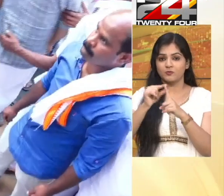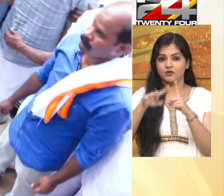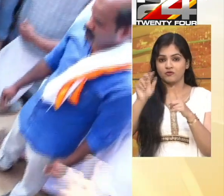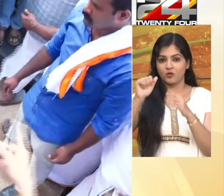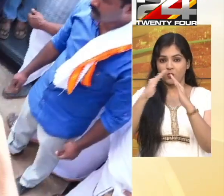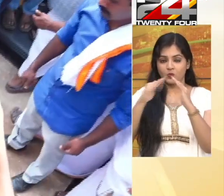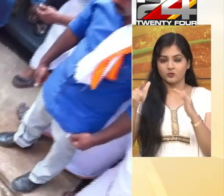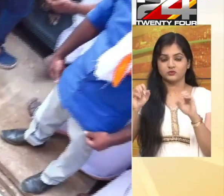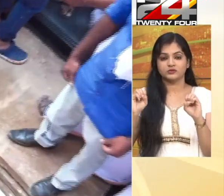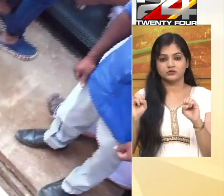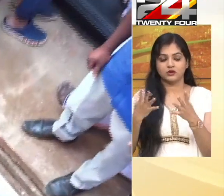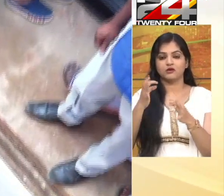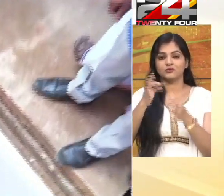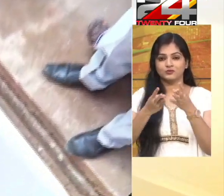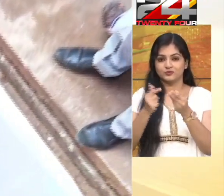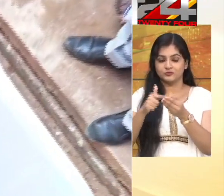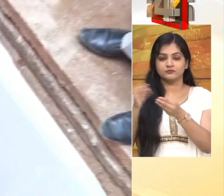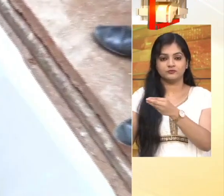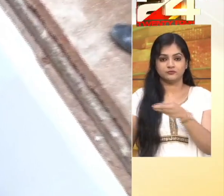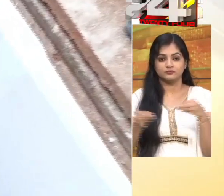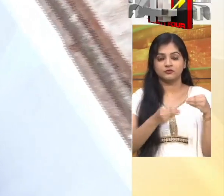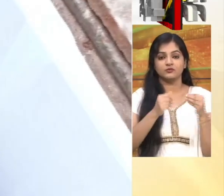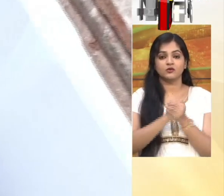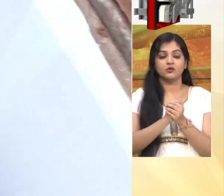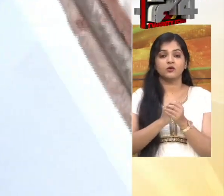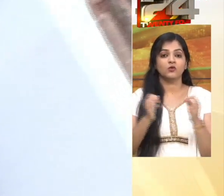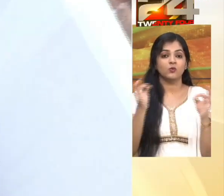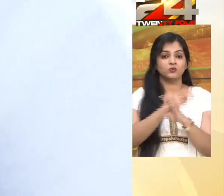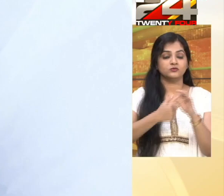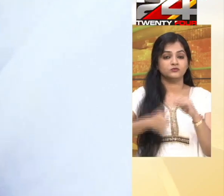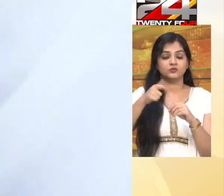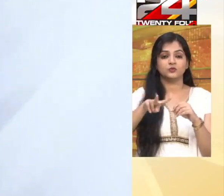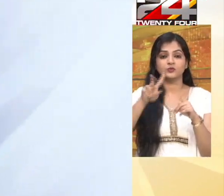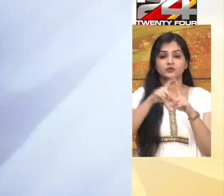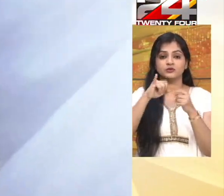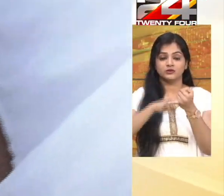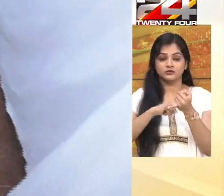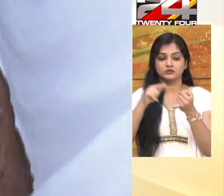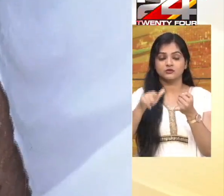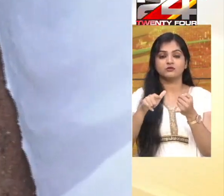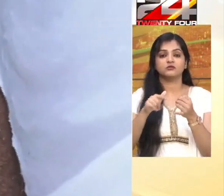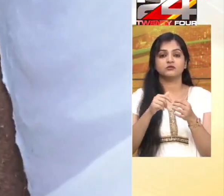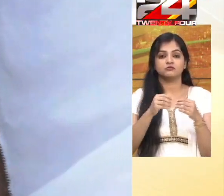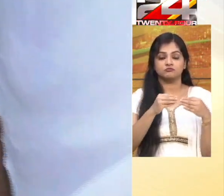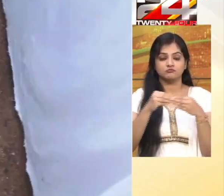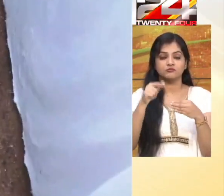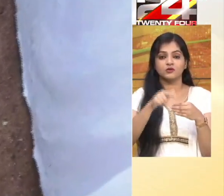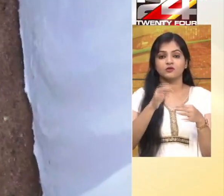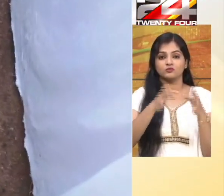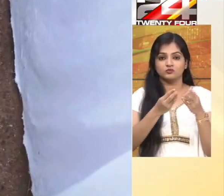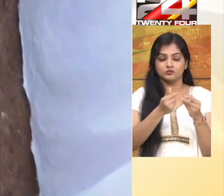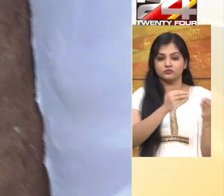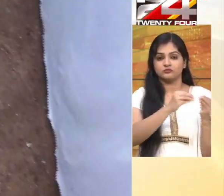ആരംഭിച്ചത്. പ്രതിപക്ഷ നേതാവ് വി ഡി സതീശന്റെ സാന്നിധ്യത്തിൽ കുടുംബാംഗങ്ങളിൽ നിന്ന് വി പി സജീന്ദ്രനാണ് ഈ ചിതാഭസ്മം